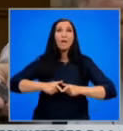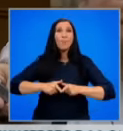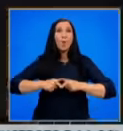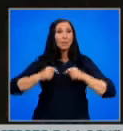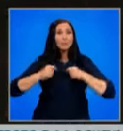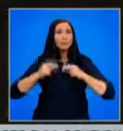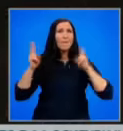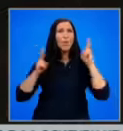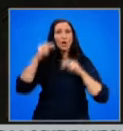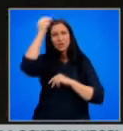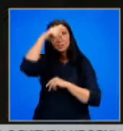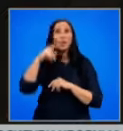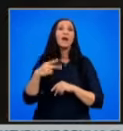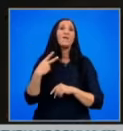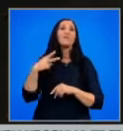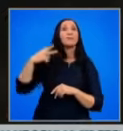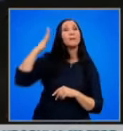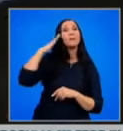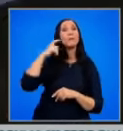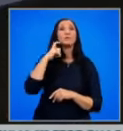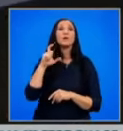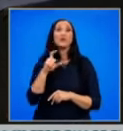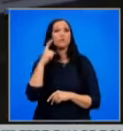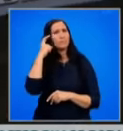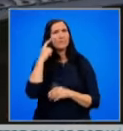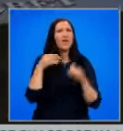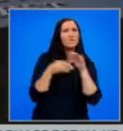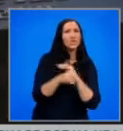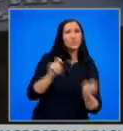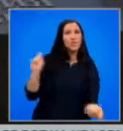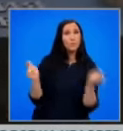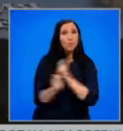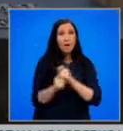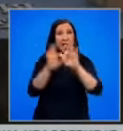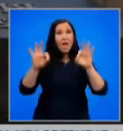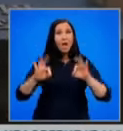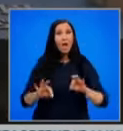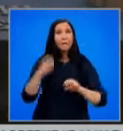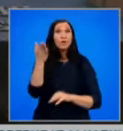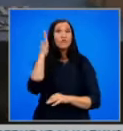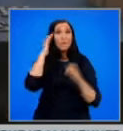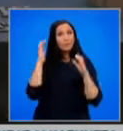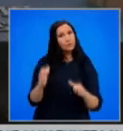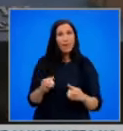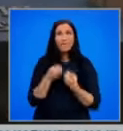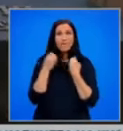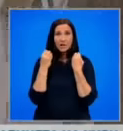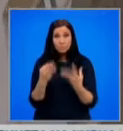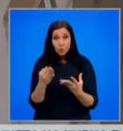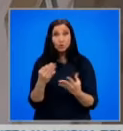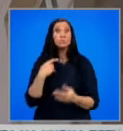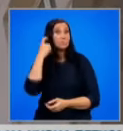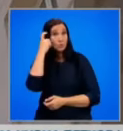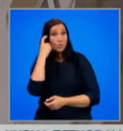Демократична България. Вицепремиерът Борислав Сандов смята, че вътрешни рокади в рамките на това правителство са възможни, но